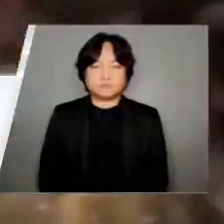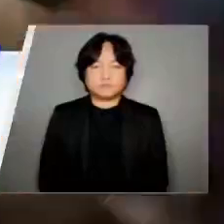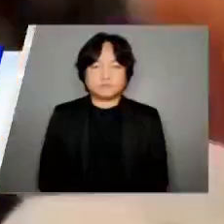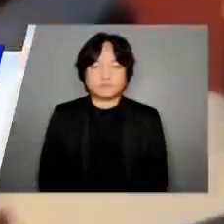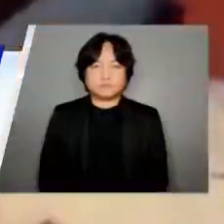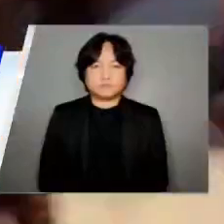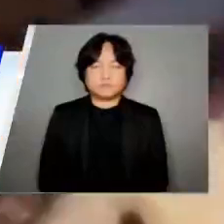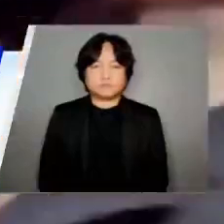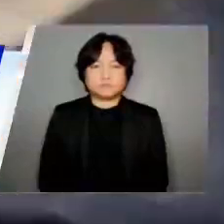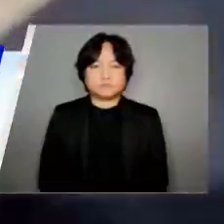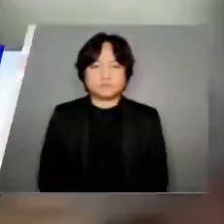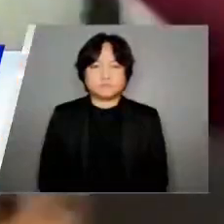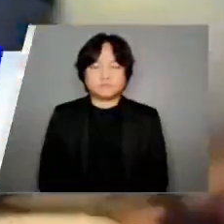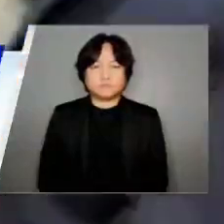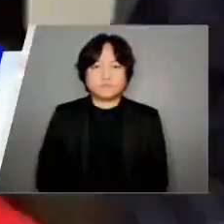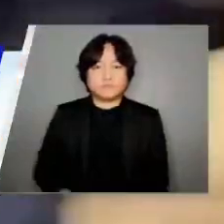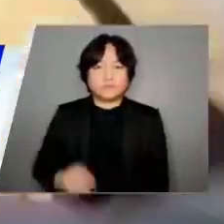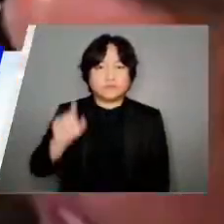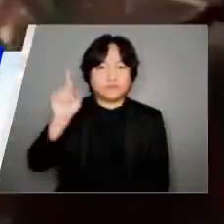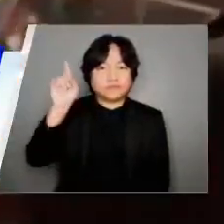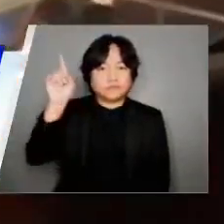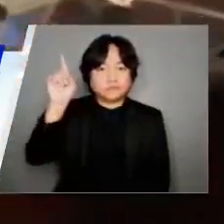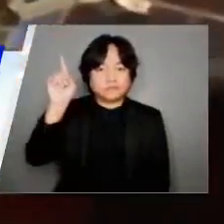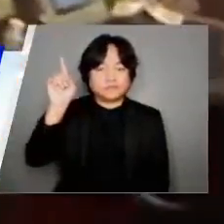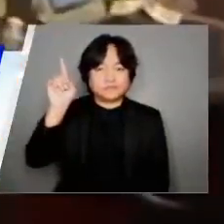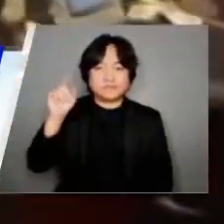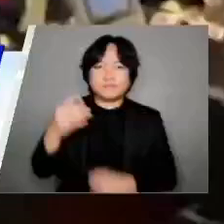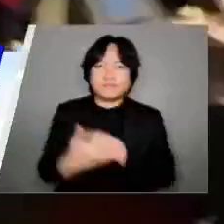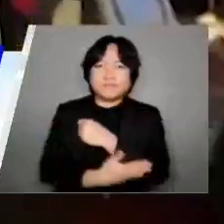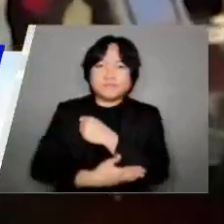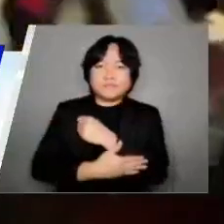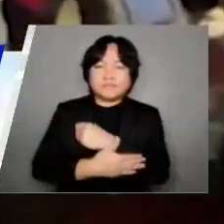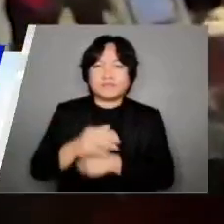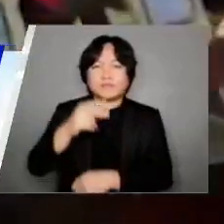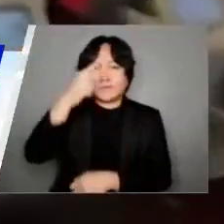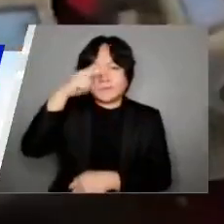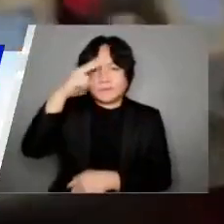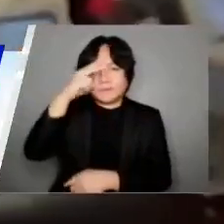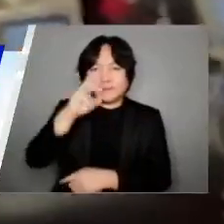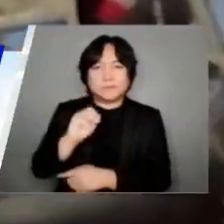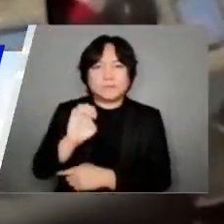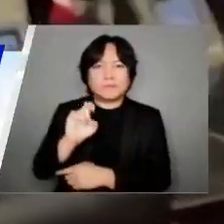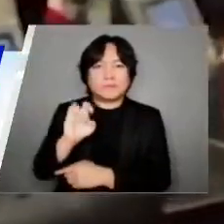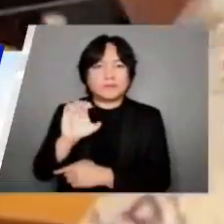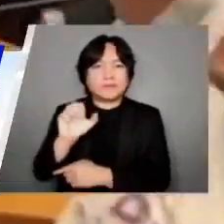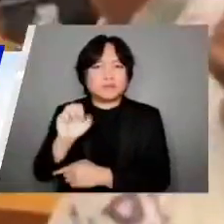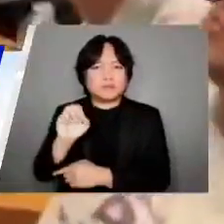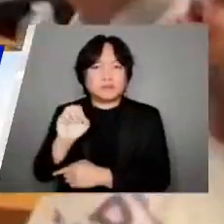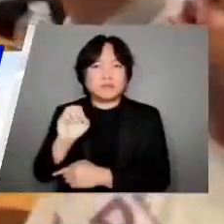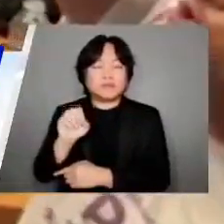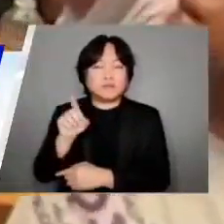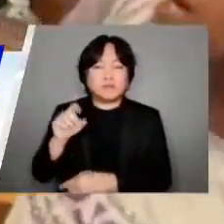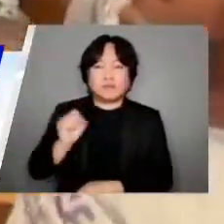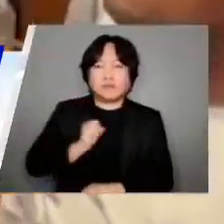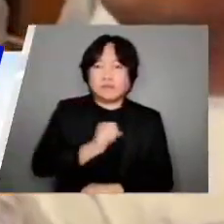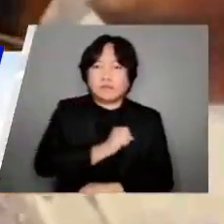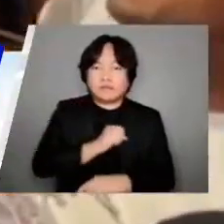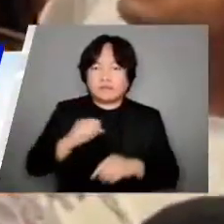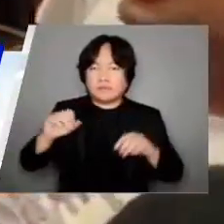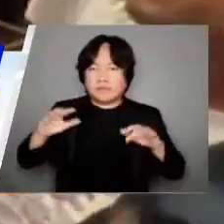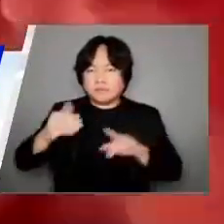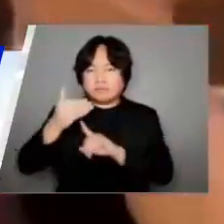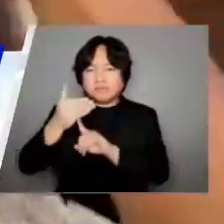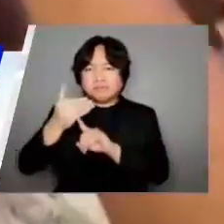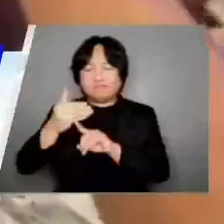Binulabog na mga nagpoprotesta ang gusali ng Senado sa Mexico. Binutas silang pinto at nagpumilit silang pumasok sa loob. Ito'y